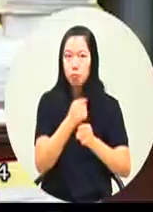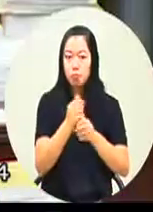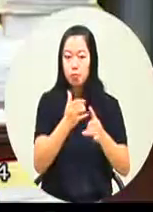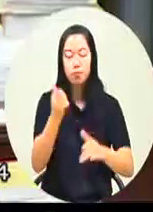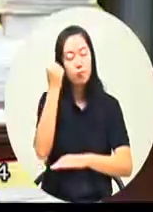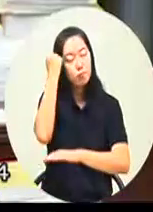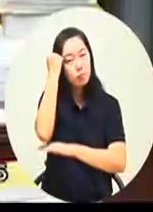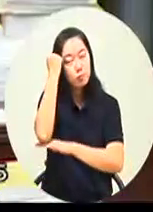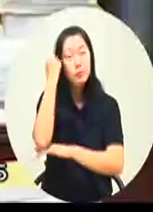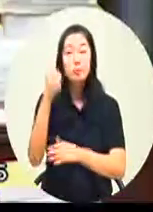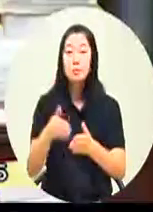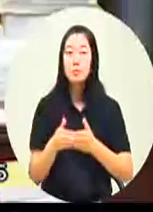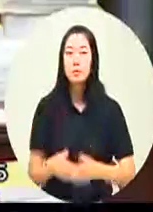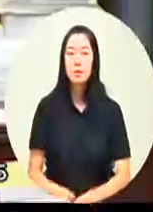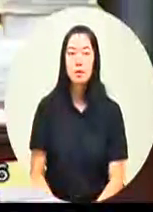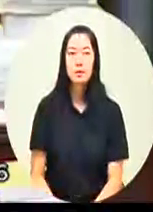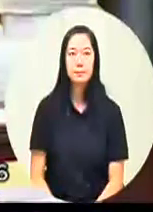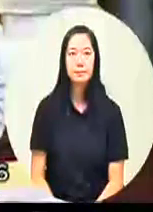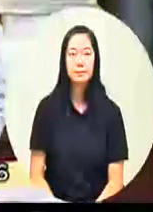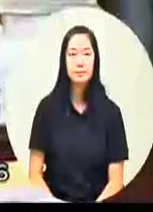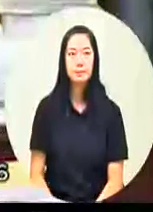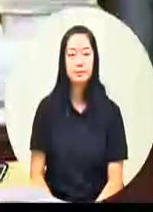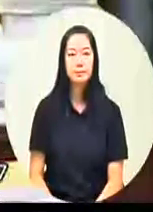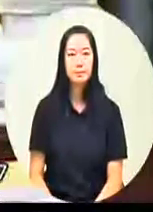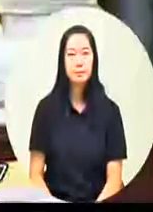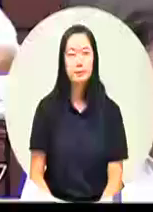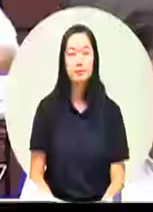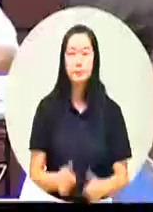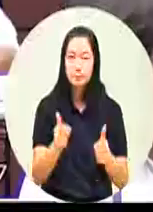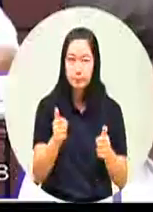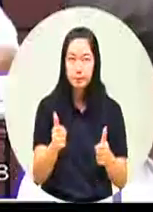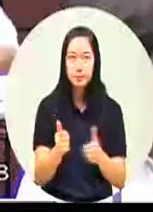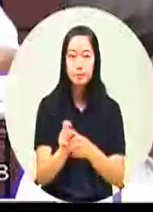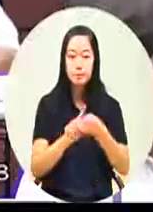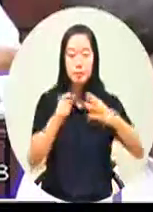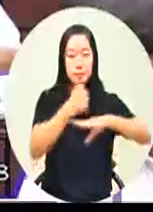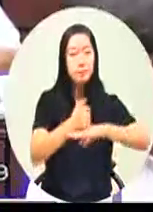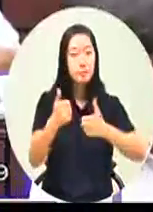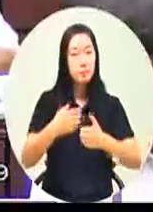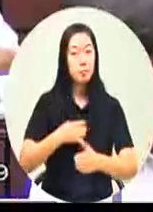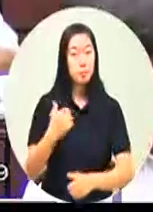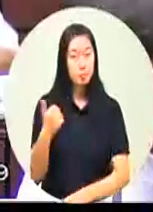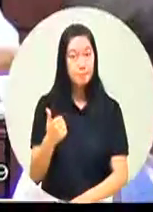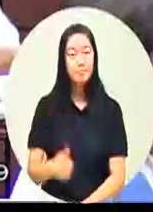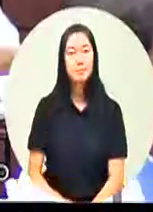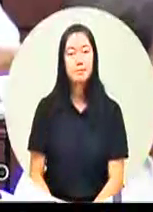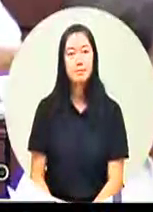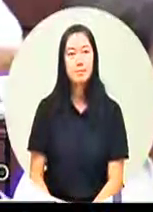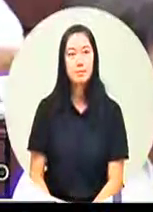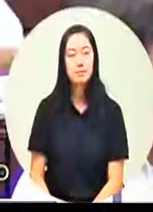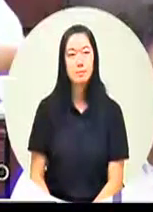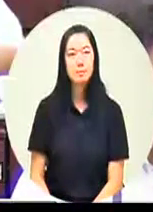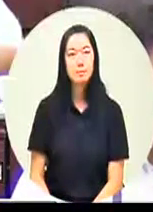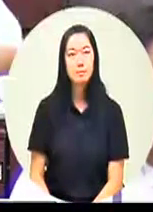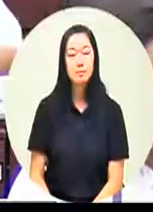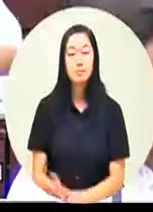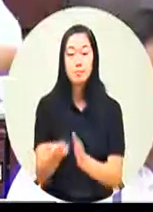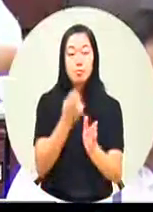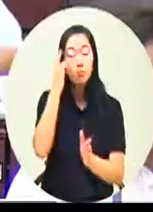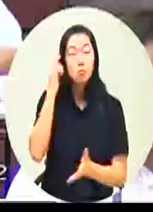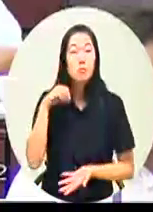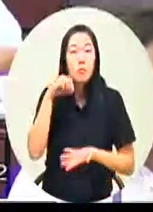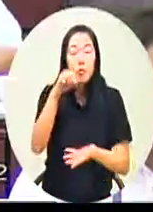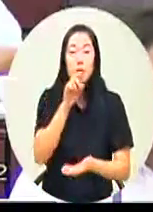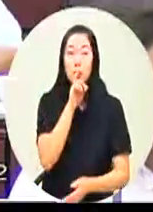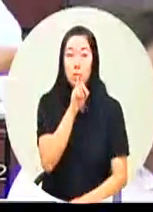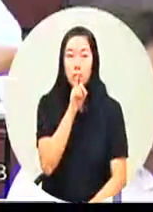间？ 公安局曾局长，请答复。 好，谢谢主席哦，谢谢吴议员。其实就是刚刚吴议员所